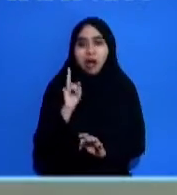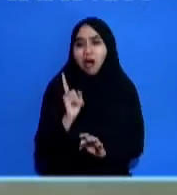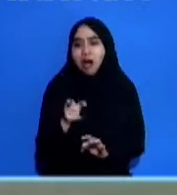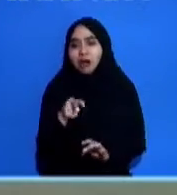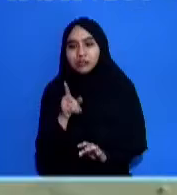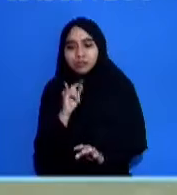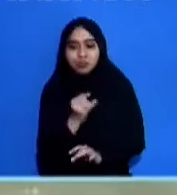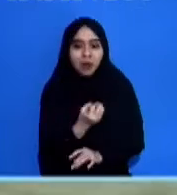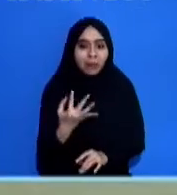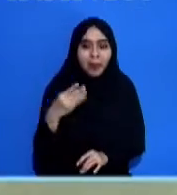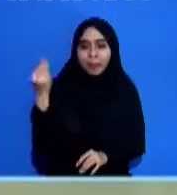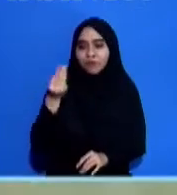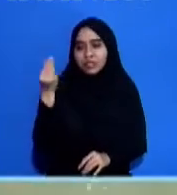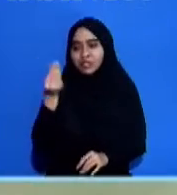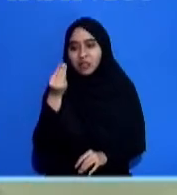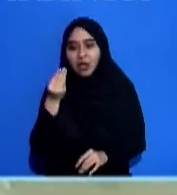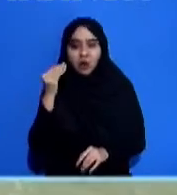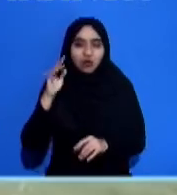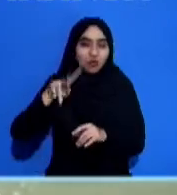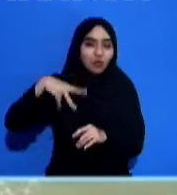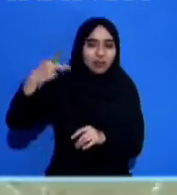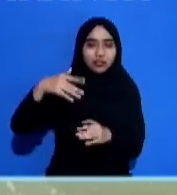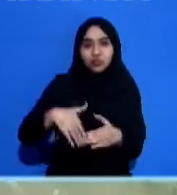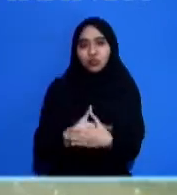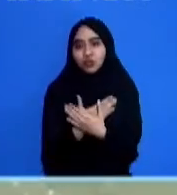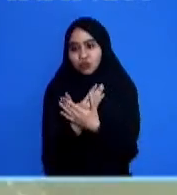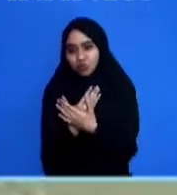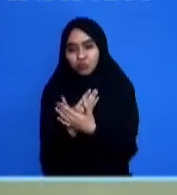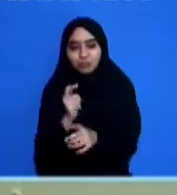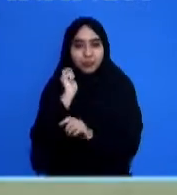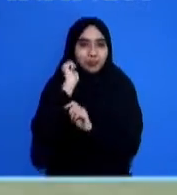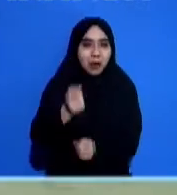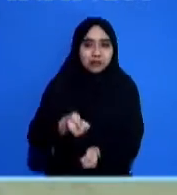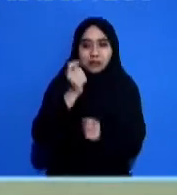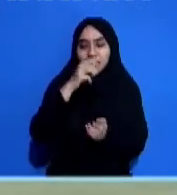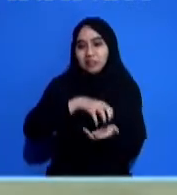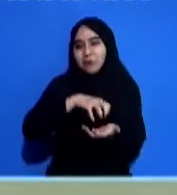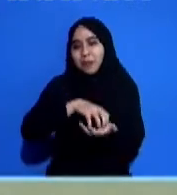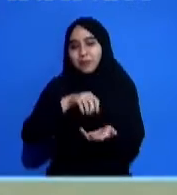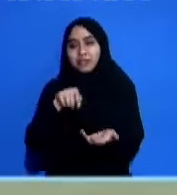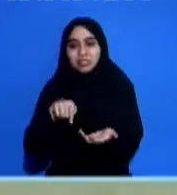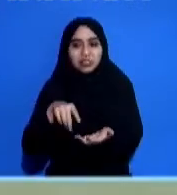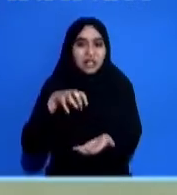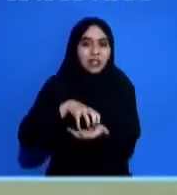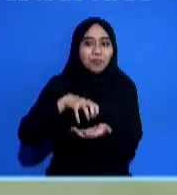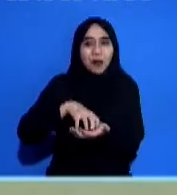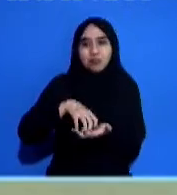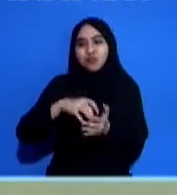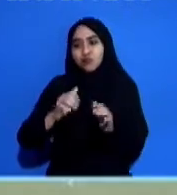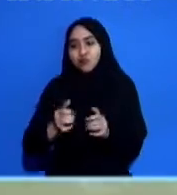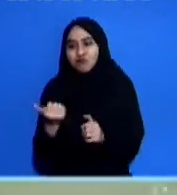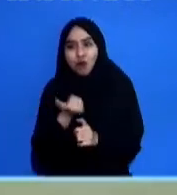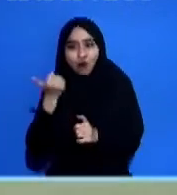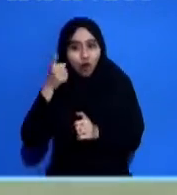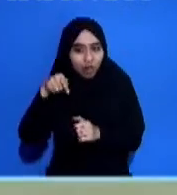para wisatawan saking sakjawining Gunung Kidul ingkang mancing ing dermaga gesing. Papan favoritipun wisatawan kangge mancing